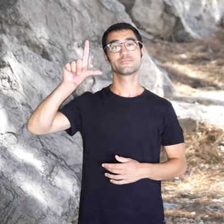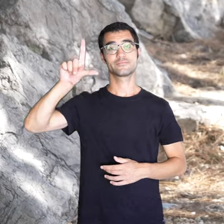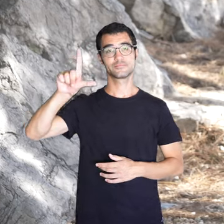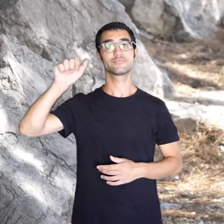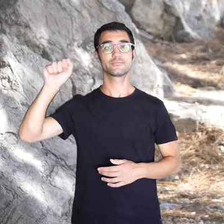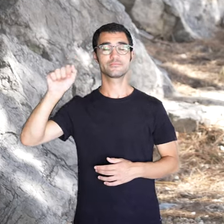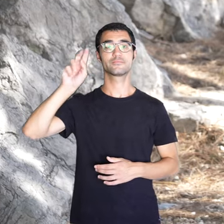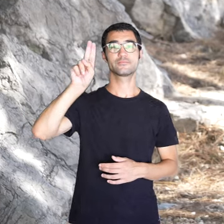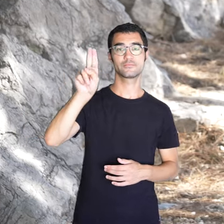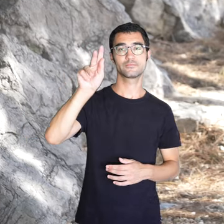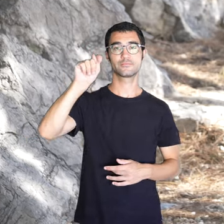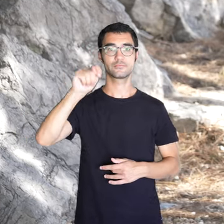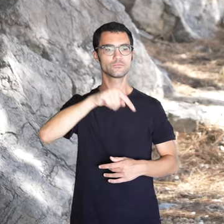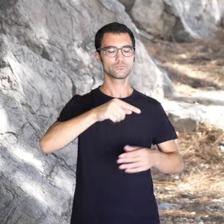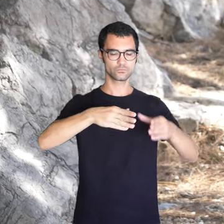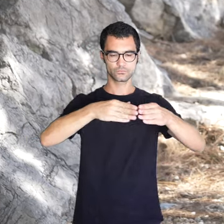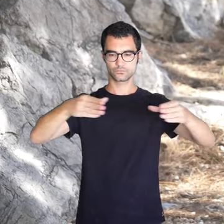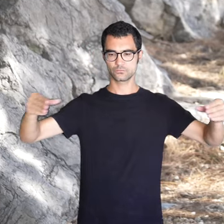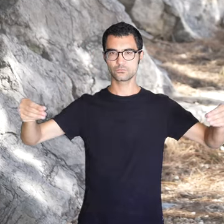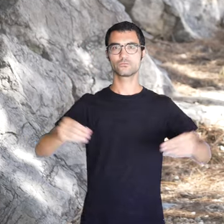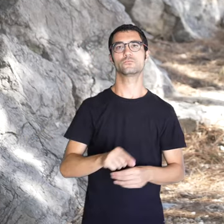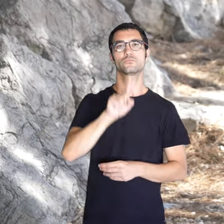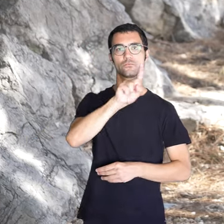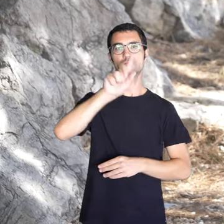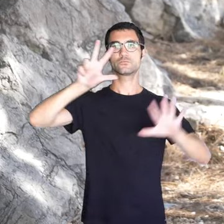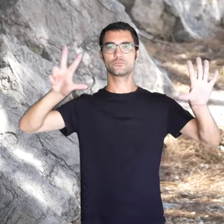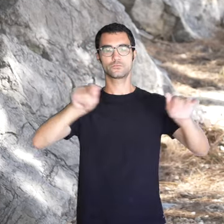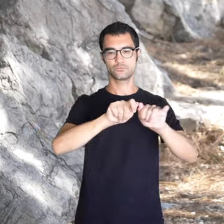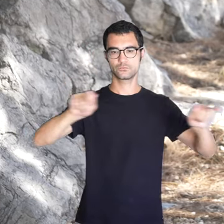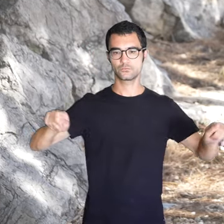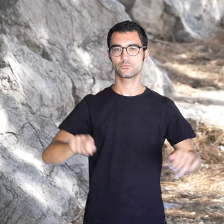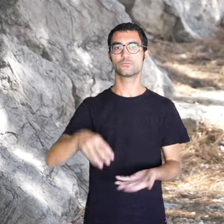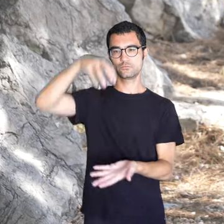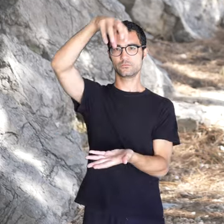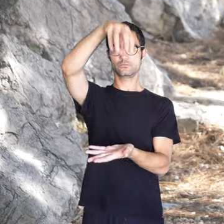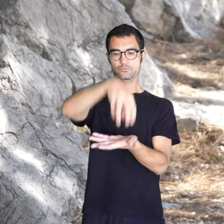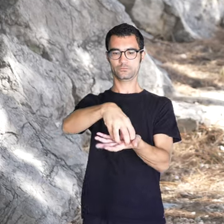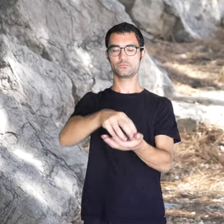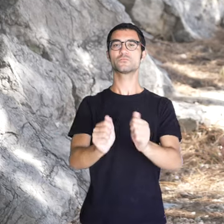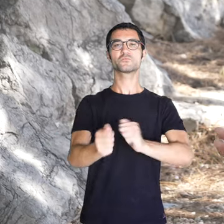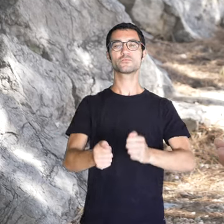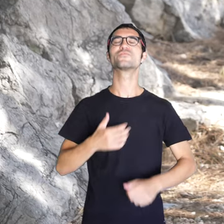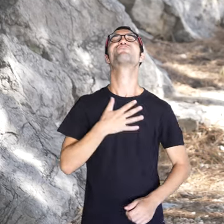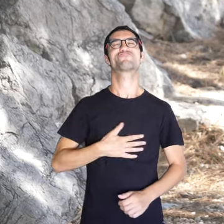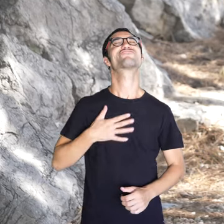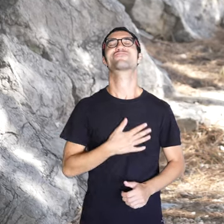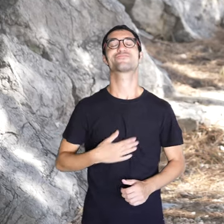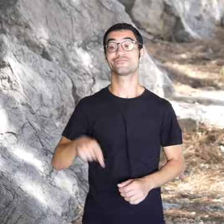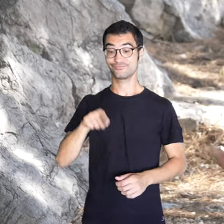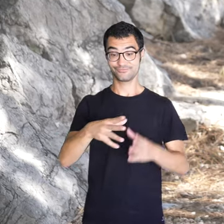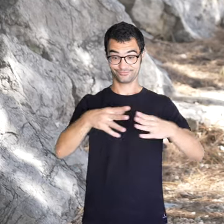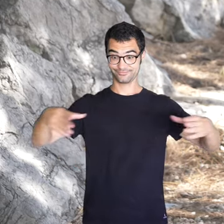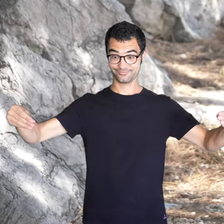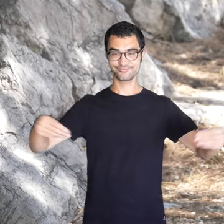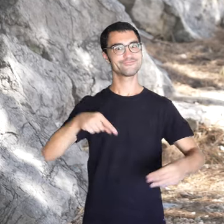metres, té pont, té... o sigui, és còmode, i és el barco que ja m'ho